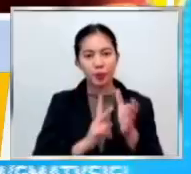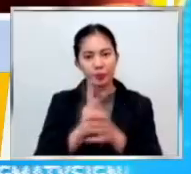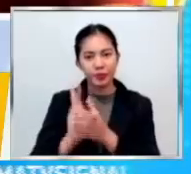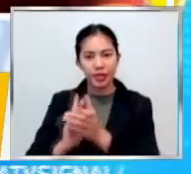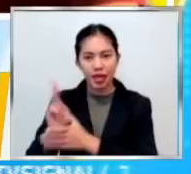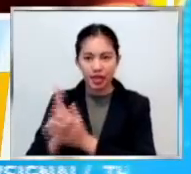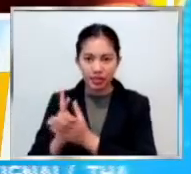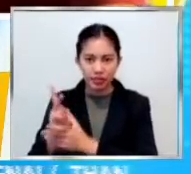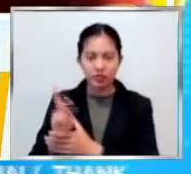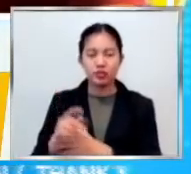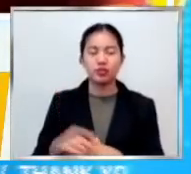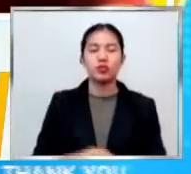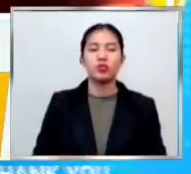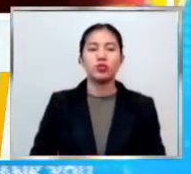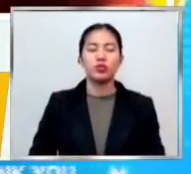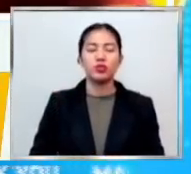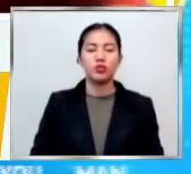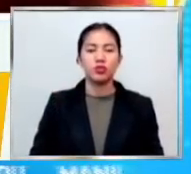pag-apply ng mga